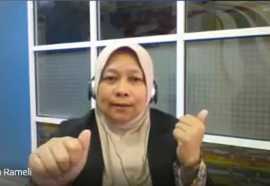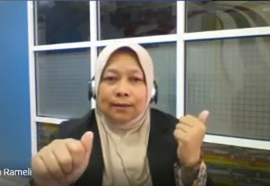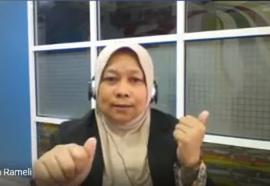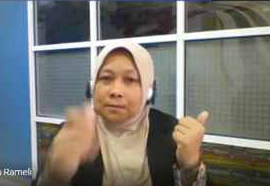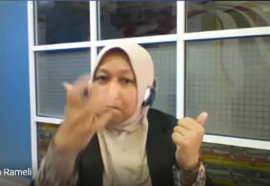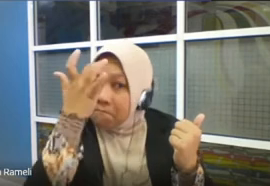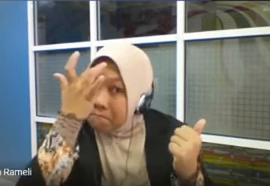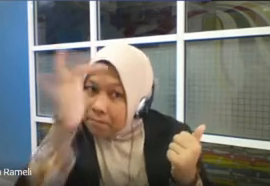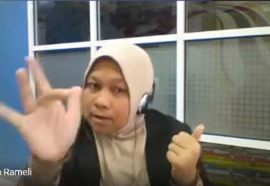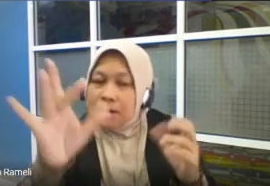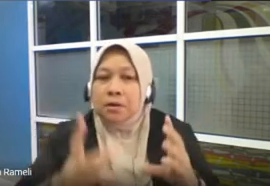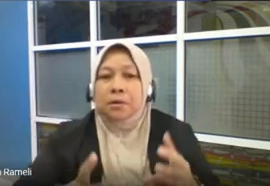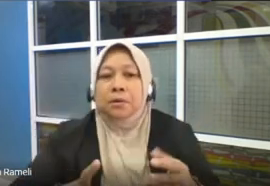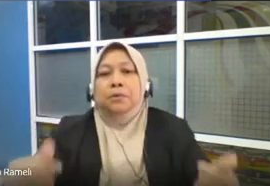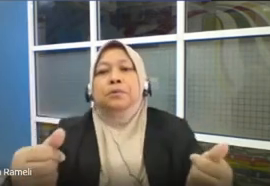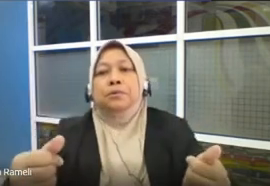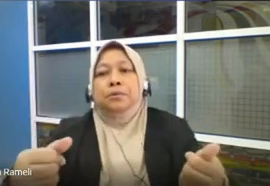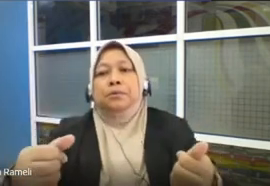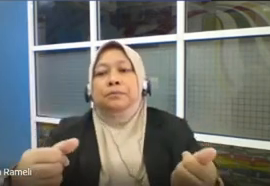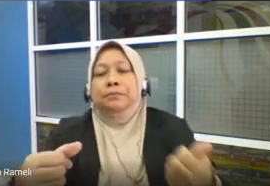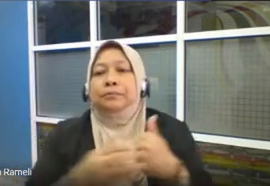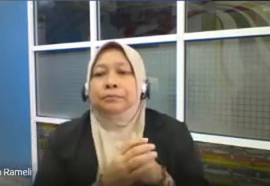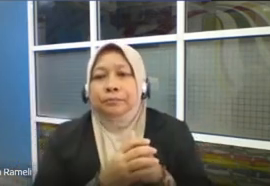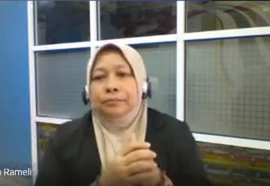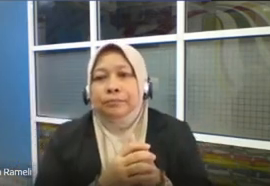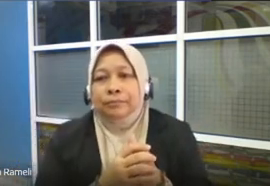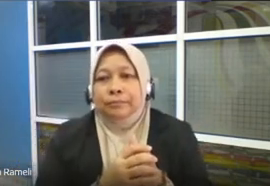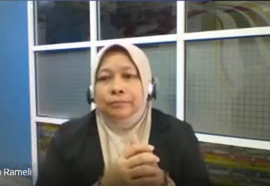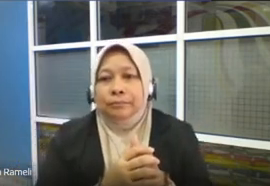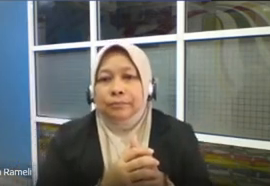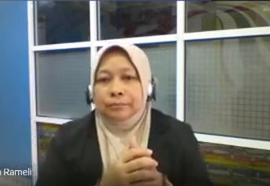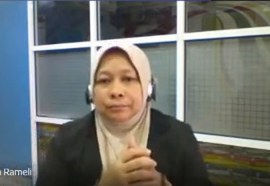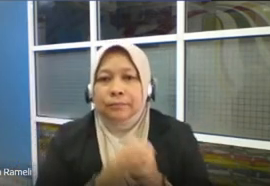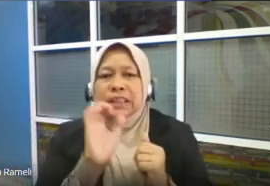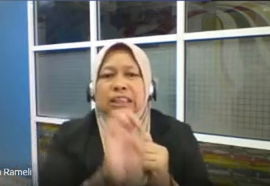Move. So dia gunakan perkataan yang